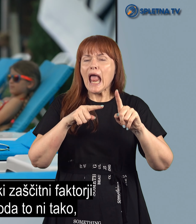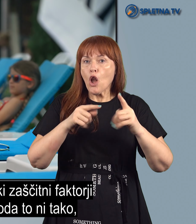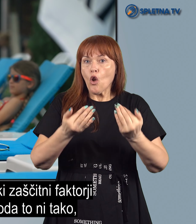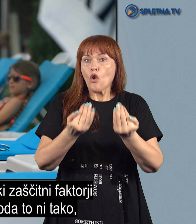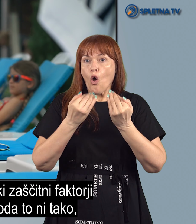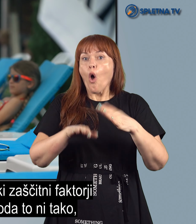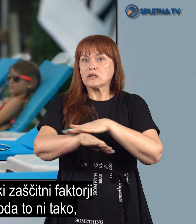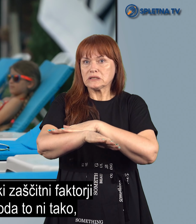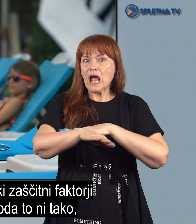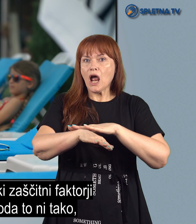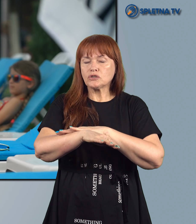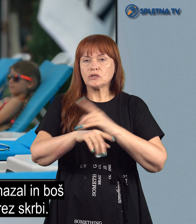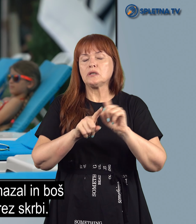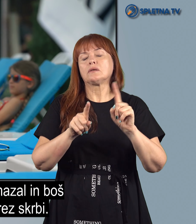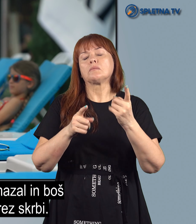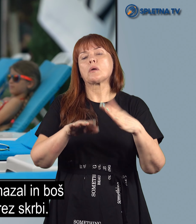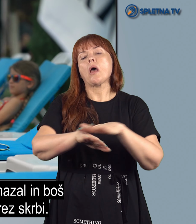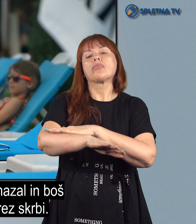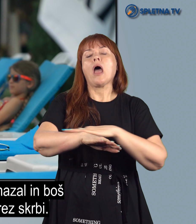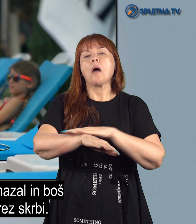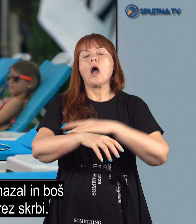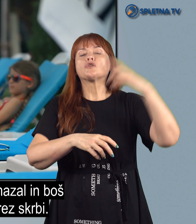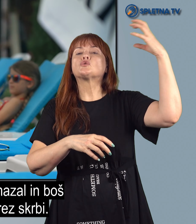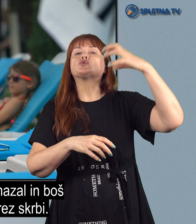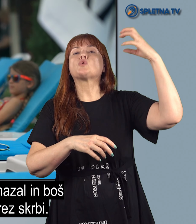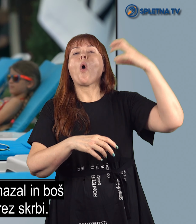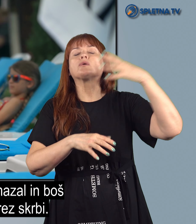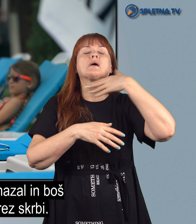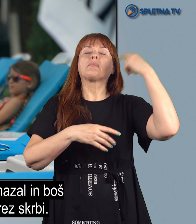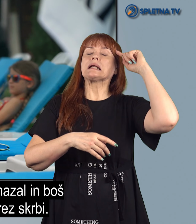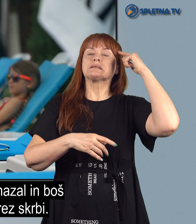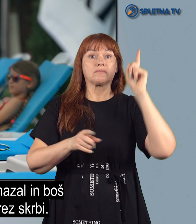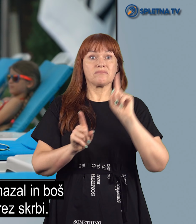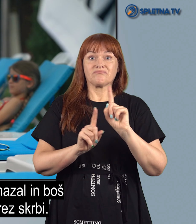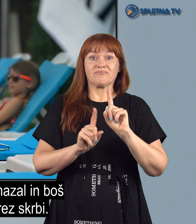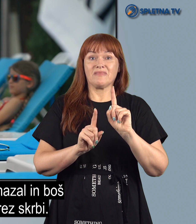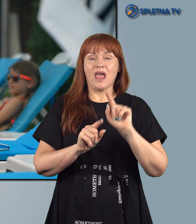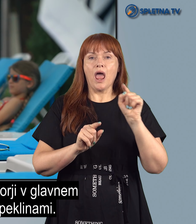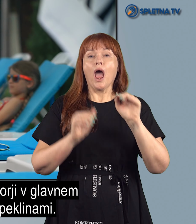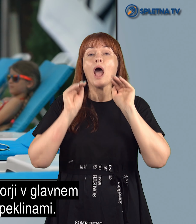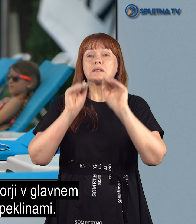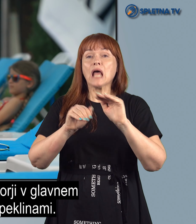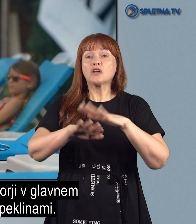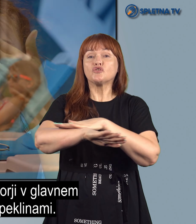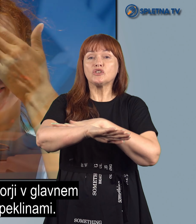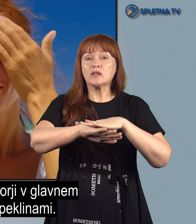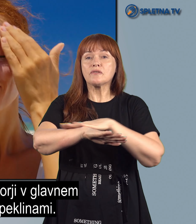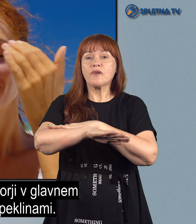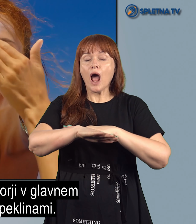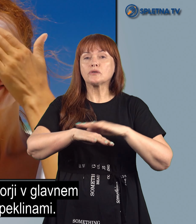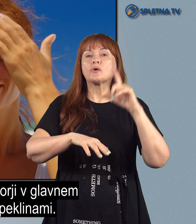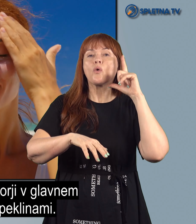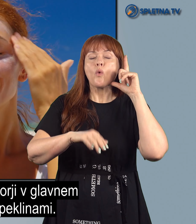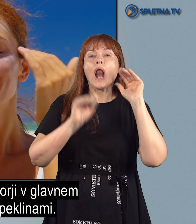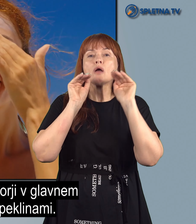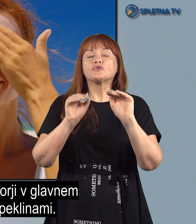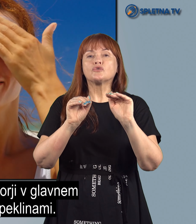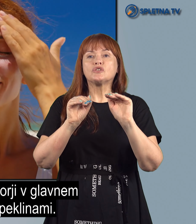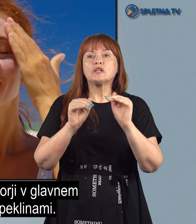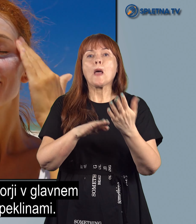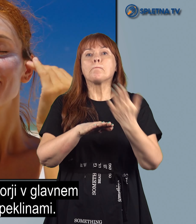zaščitijo, ampak to ni tako, da se boš ti namazal, pa boš pa na soncu kar brez skrbi. Kajti ta zaščitni faktorji nas v glavnem